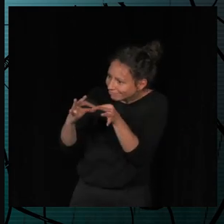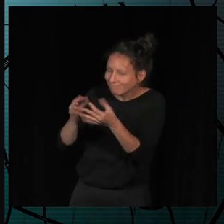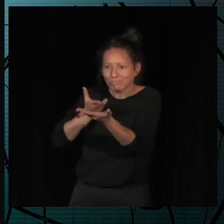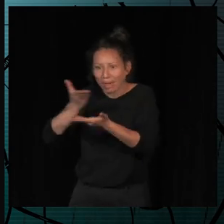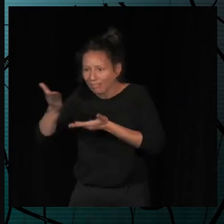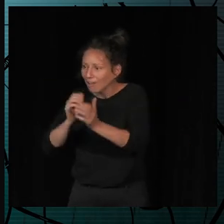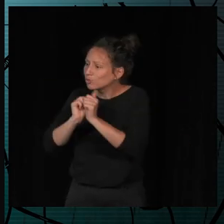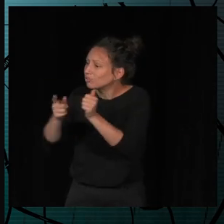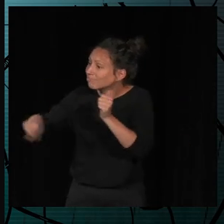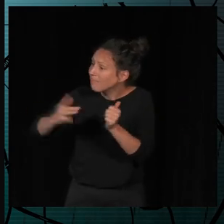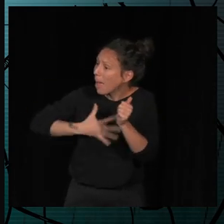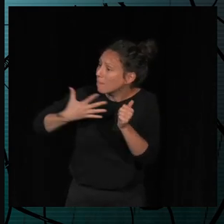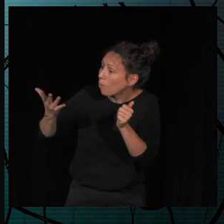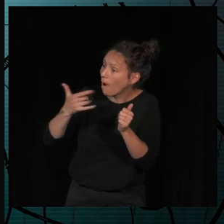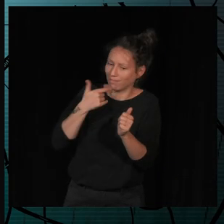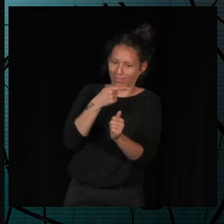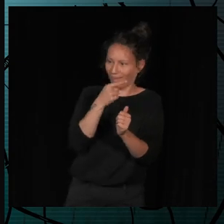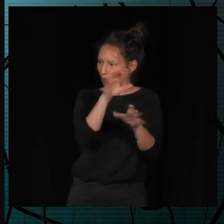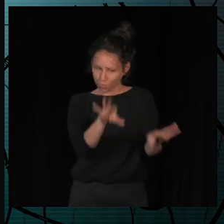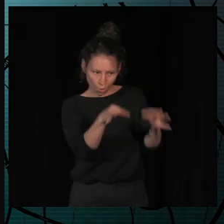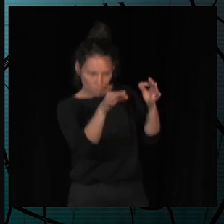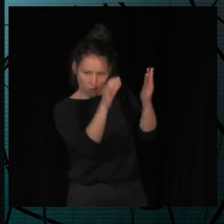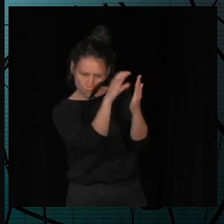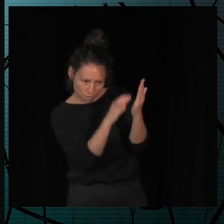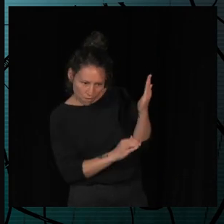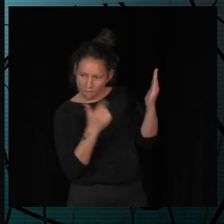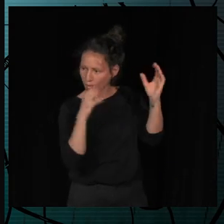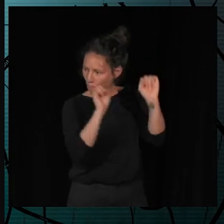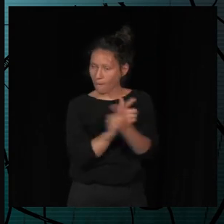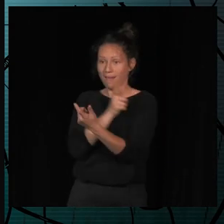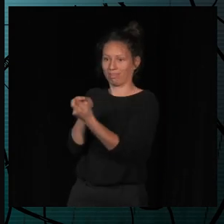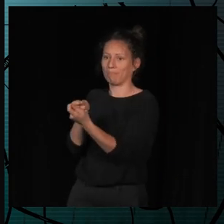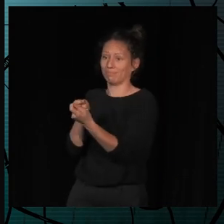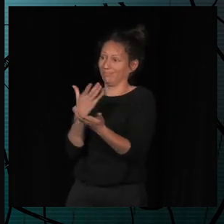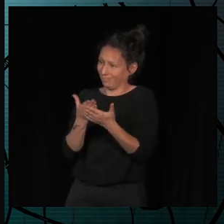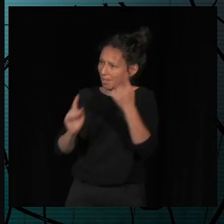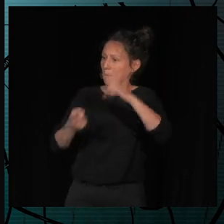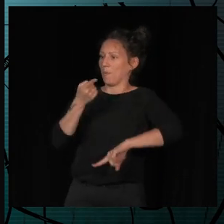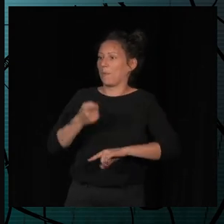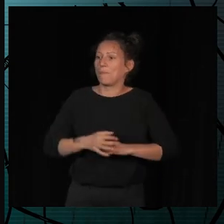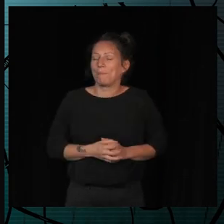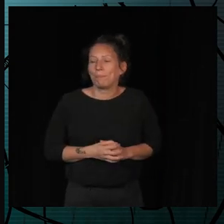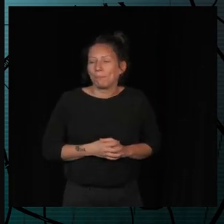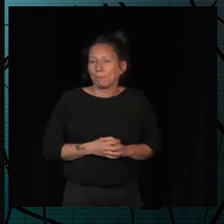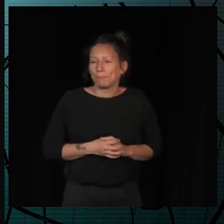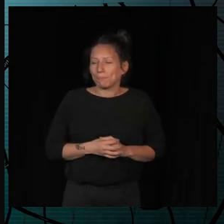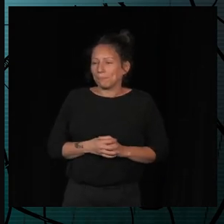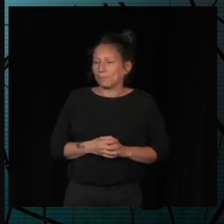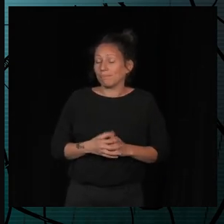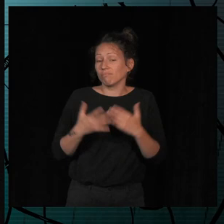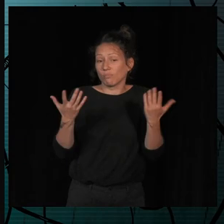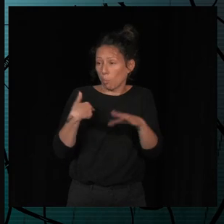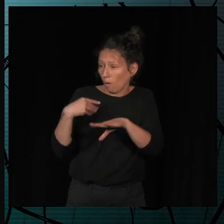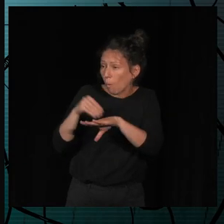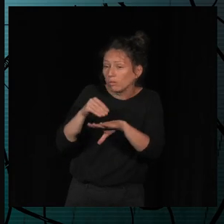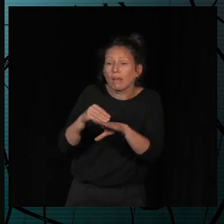centres d'intérêt de vos public parce que je pense que c'est quand même aussi un des points les les plus importants mais dans ce que je peux préconiser par